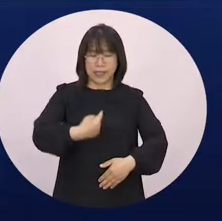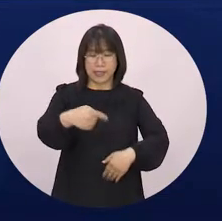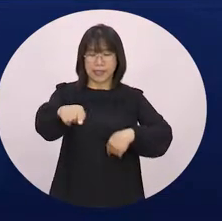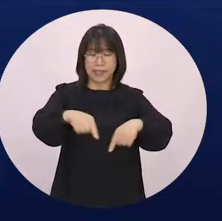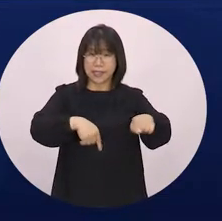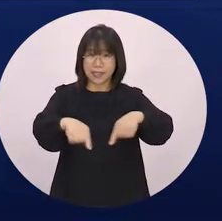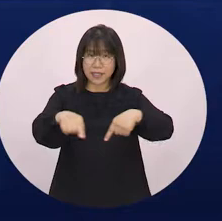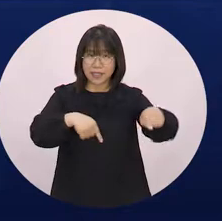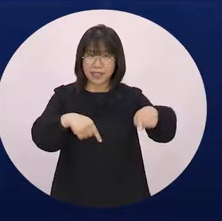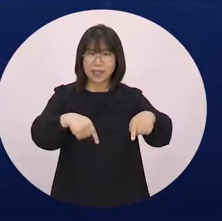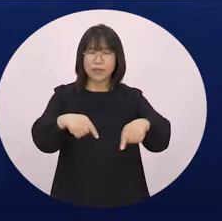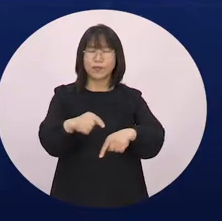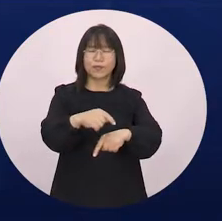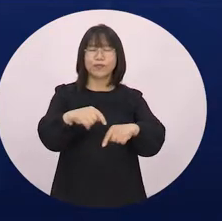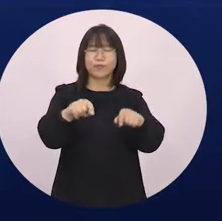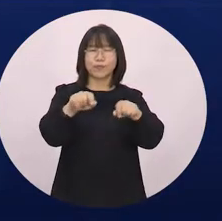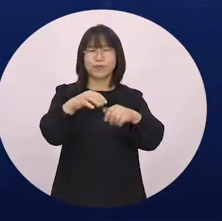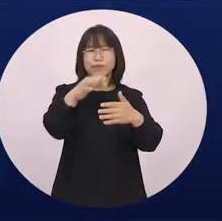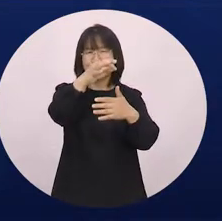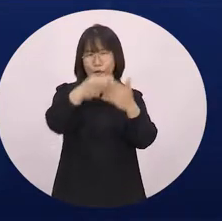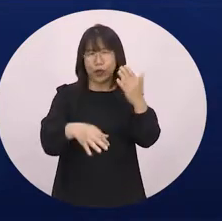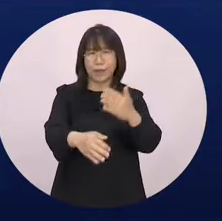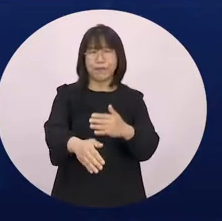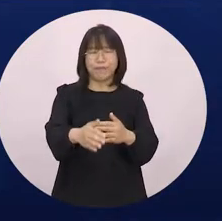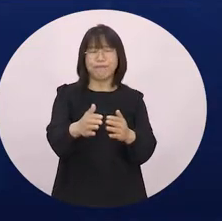계획만 러 보 4 를 개최했습니다